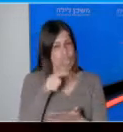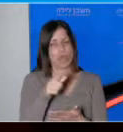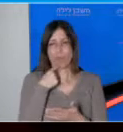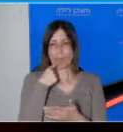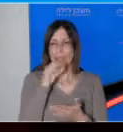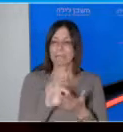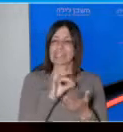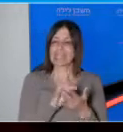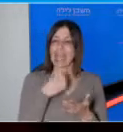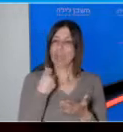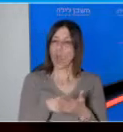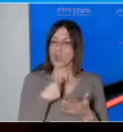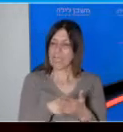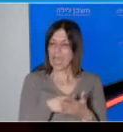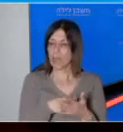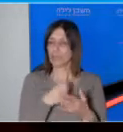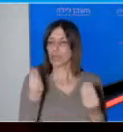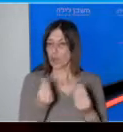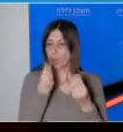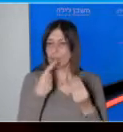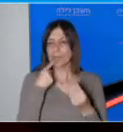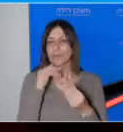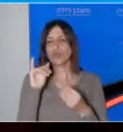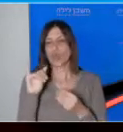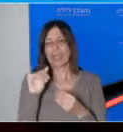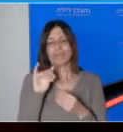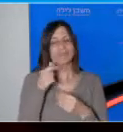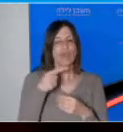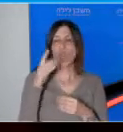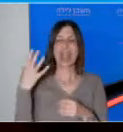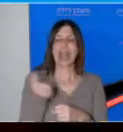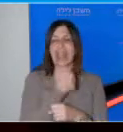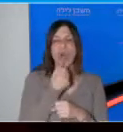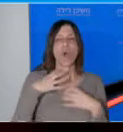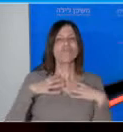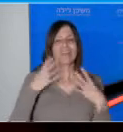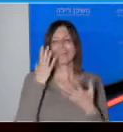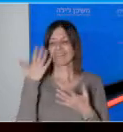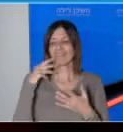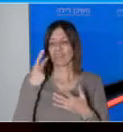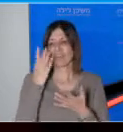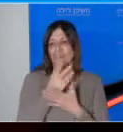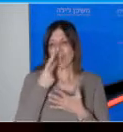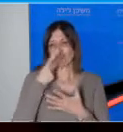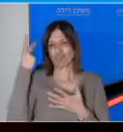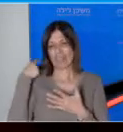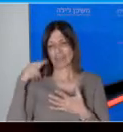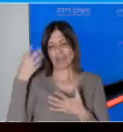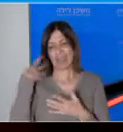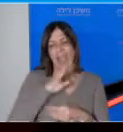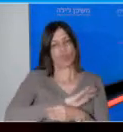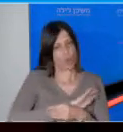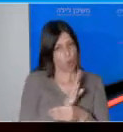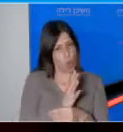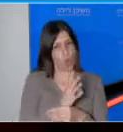ואומרים במשרד האוצר, גורמים שם שהבן אדם, יוגב גרדוס, לא לקח חופשה במשך שנתיים שבה היה קורונה,